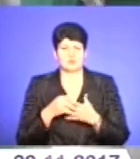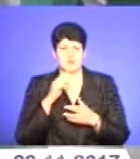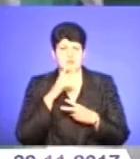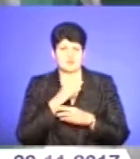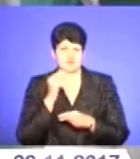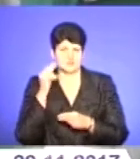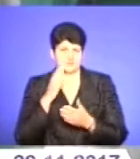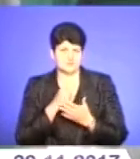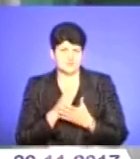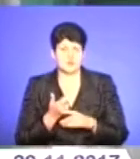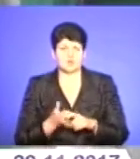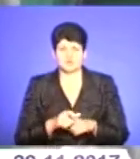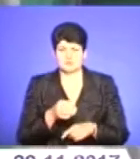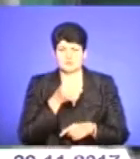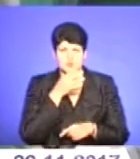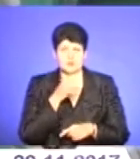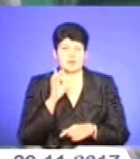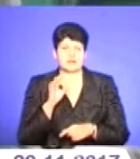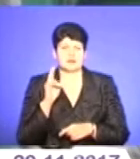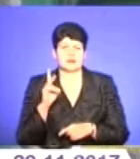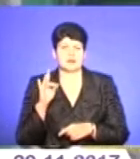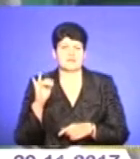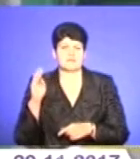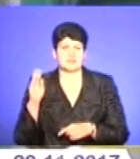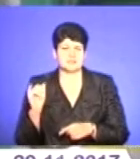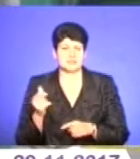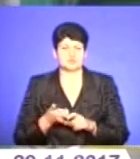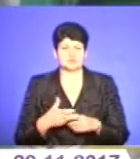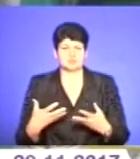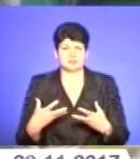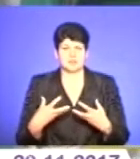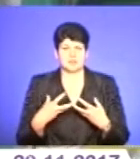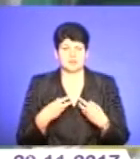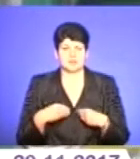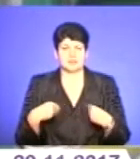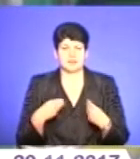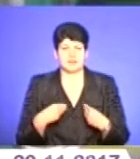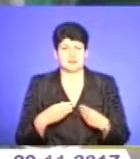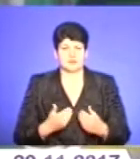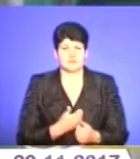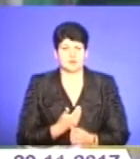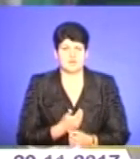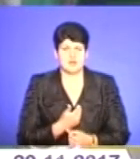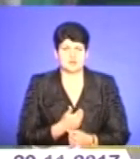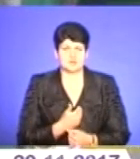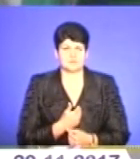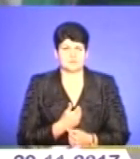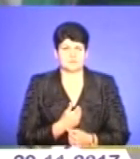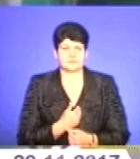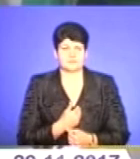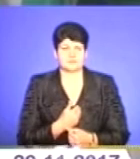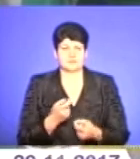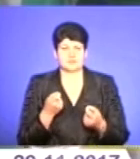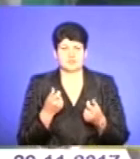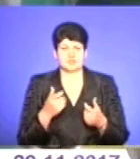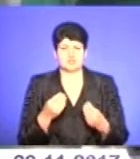Дуже сподобалось. Олена Кривицька дуже надихнула і дала мотивацію, трішки